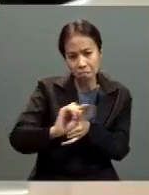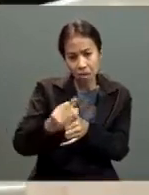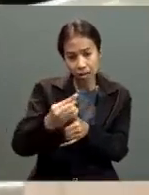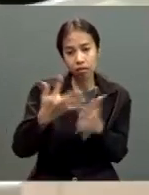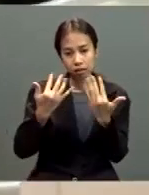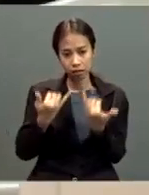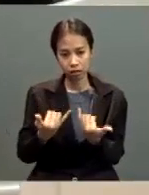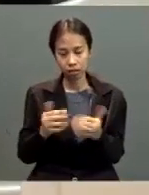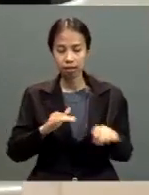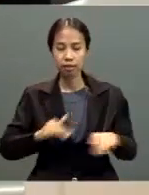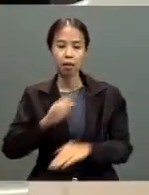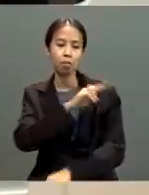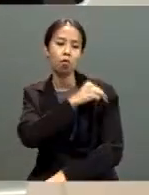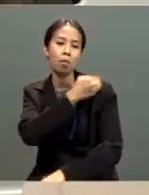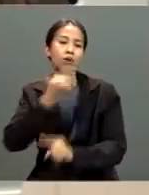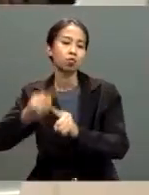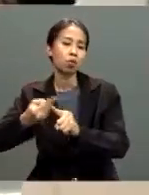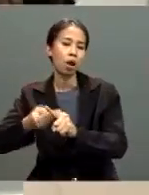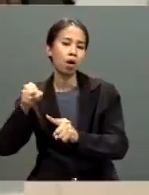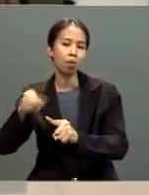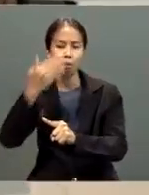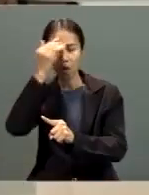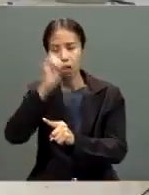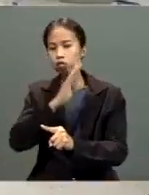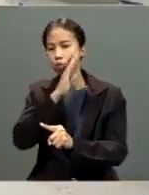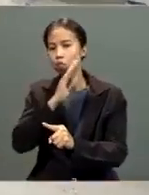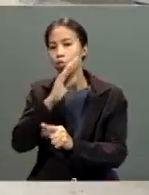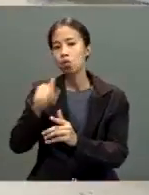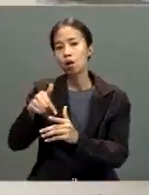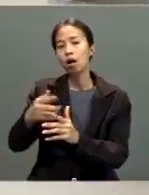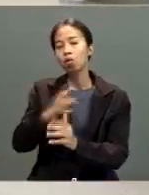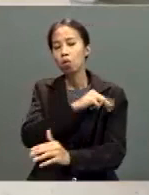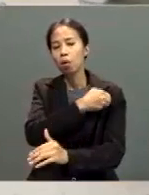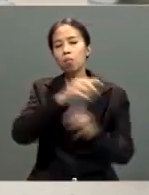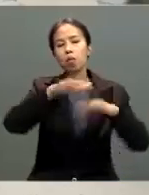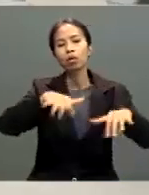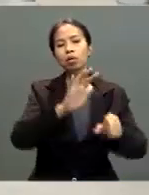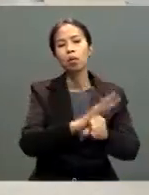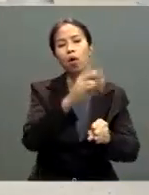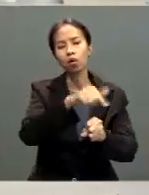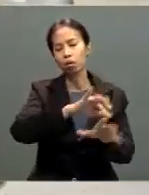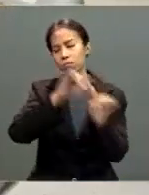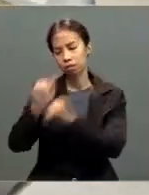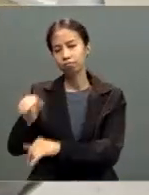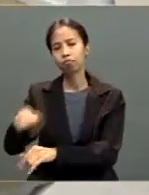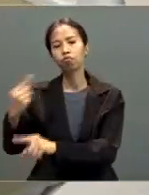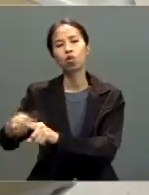การเตรียมโรงพยาบาลสนามเพื่อรองรับจำนวนผู้ป่วยที่เพิ่มขึ้นจนโรงพยาบาลทั่วไปไม่เพียงพอ